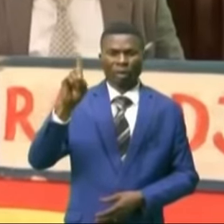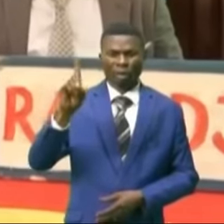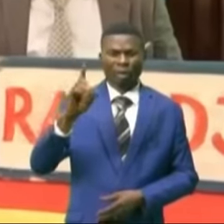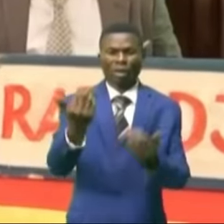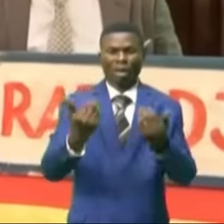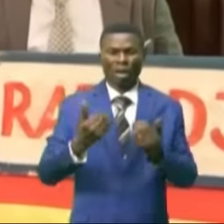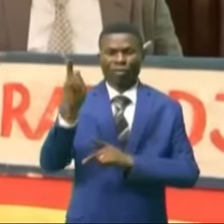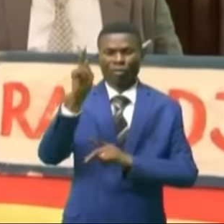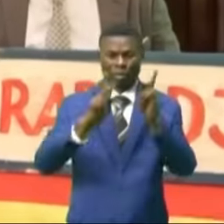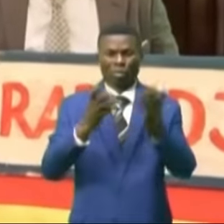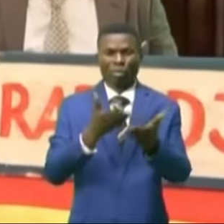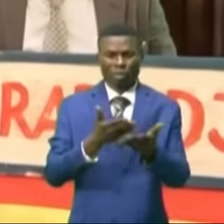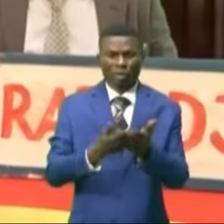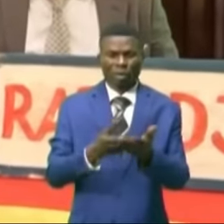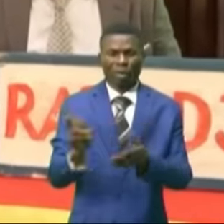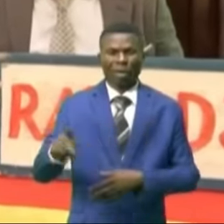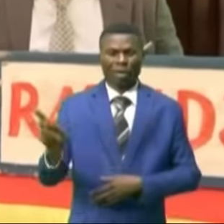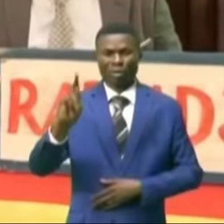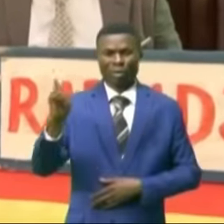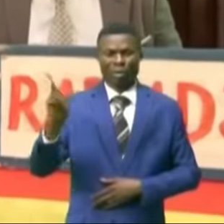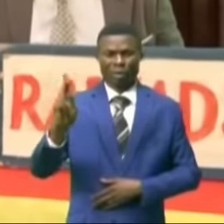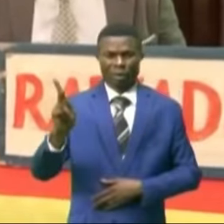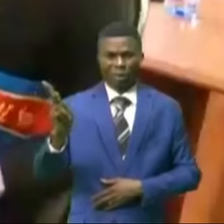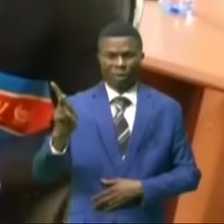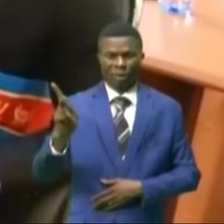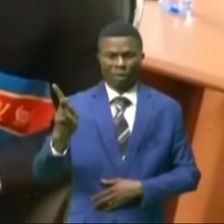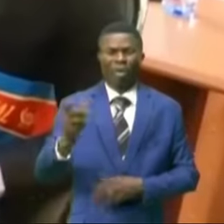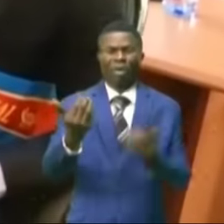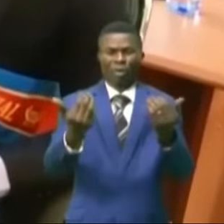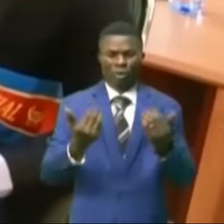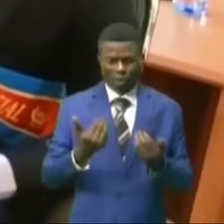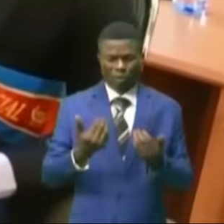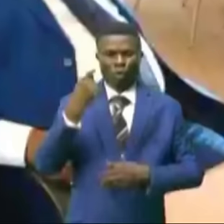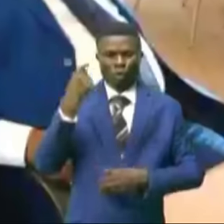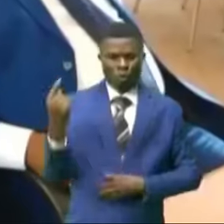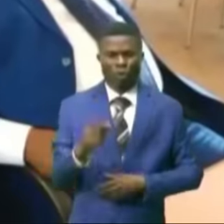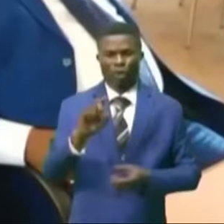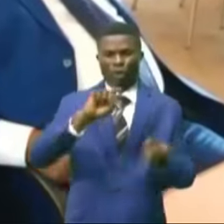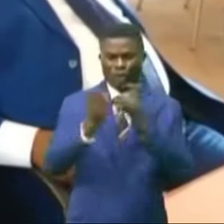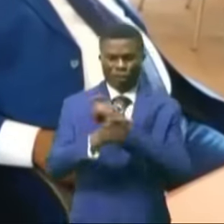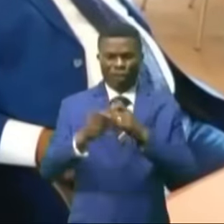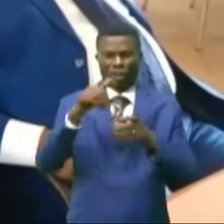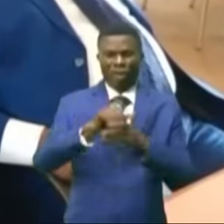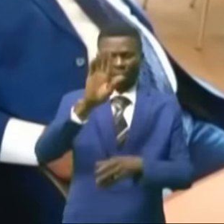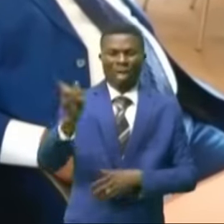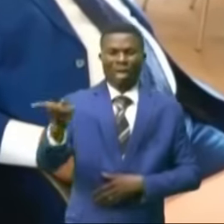de la population de la province du Kasaï qui veut à tout prix un changement total